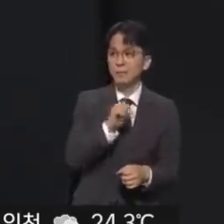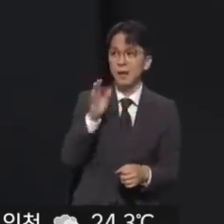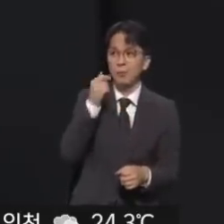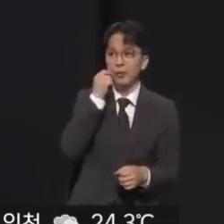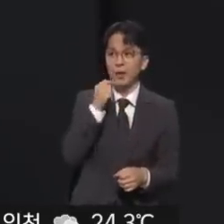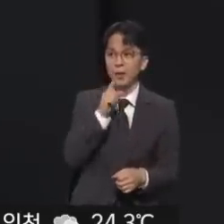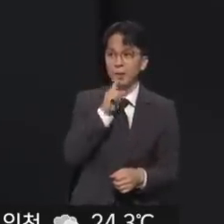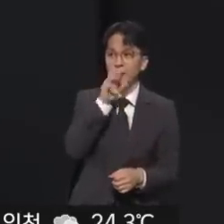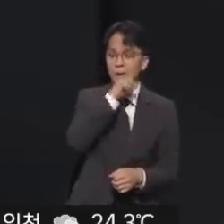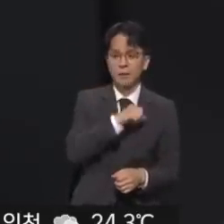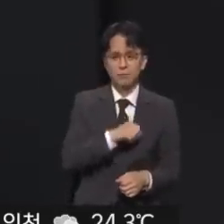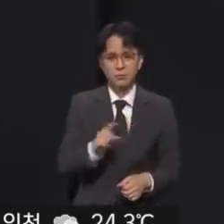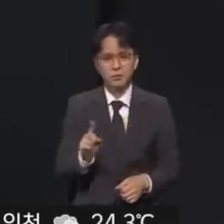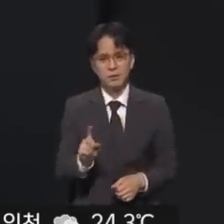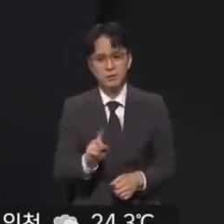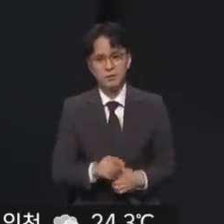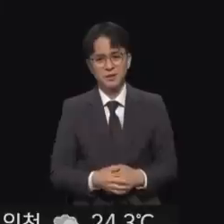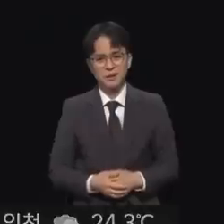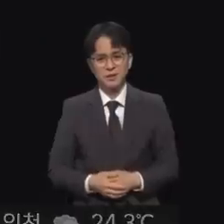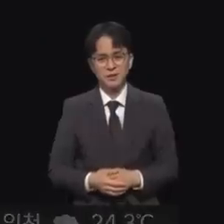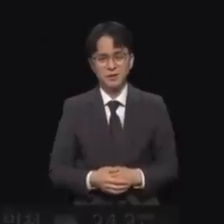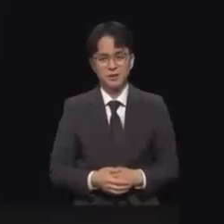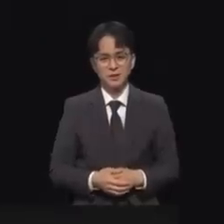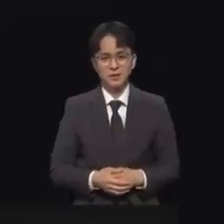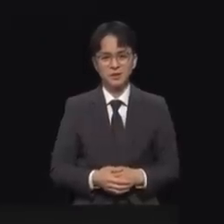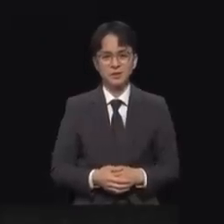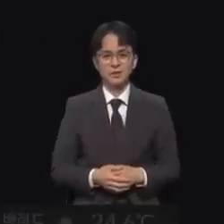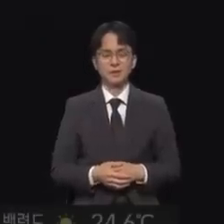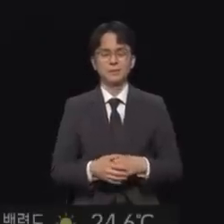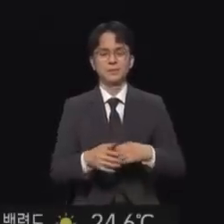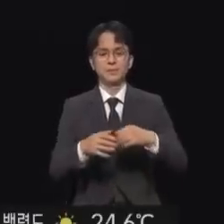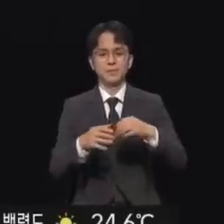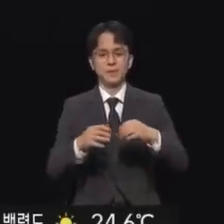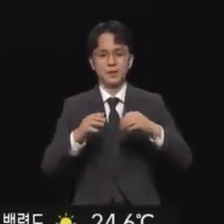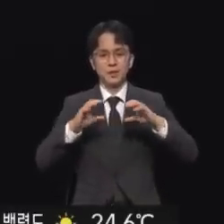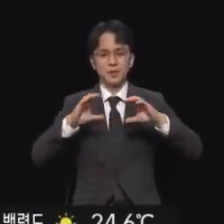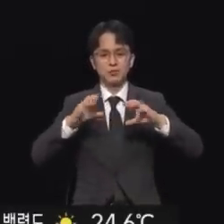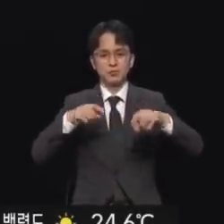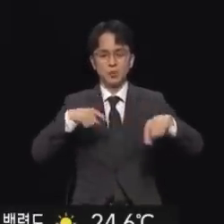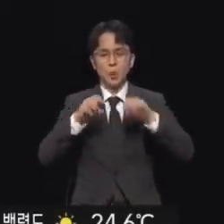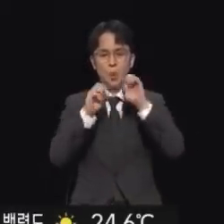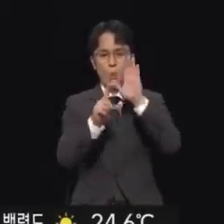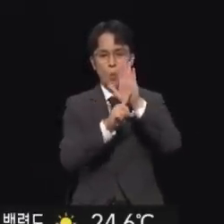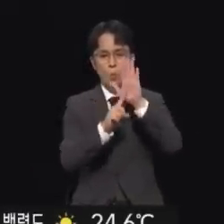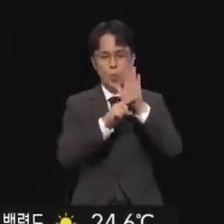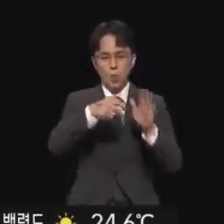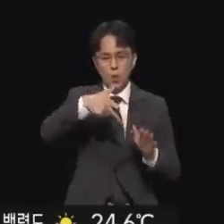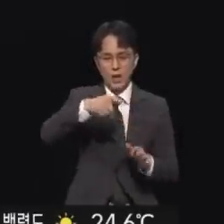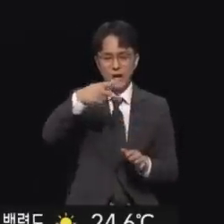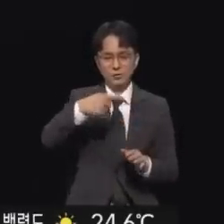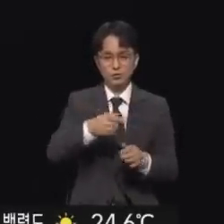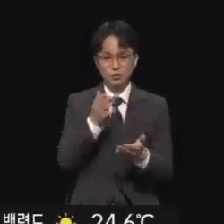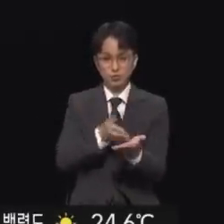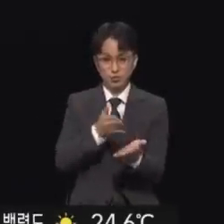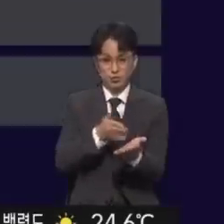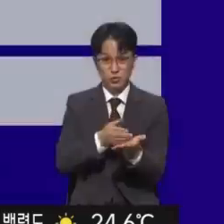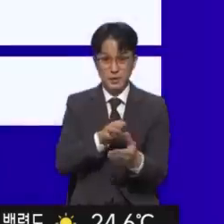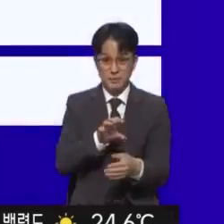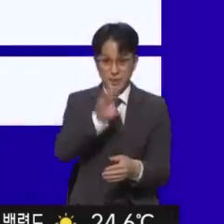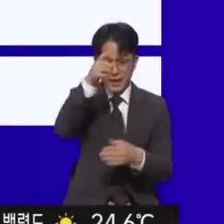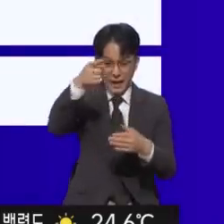카드 뉴스 국정 부 카드 스스로 올렸는데 많은 분들이 여러분과 비슷한 의견을 올렸습니다 제가 몇 개를 뽑아